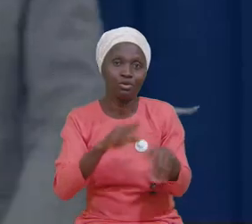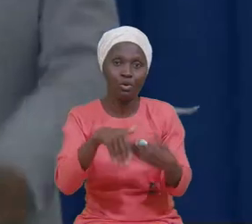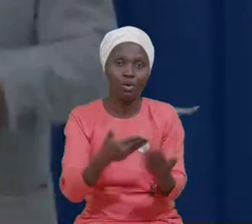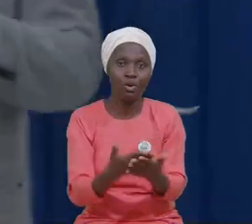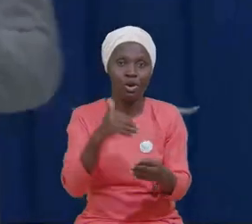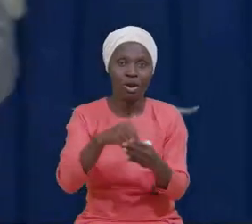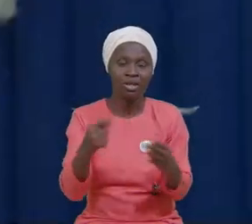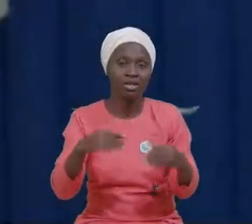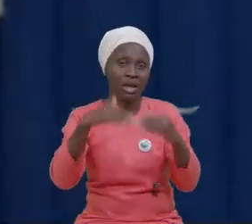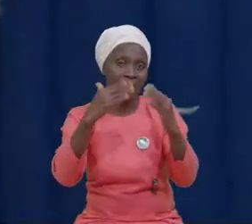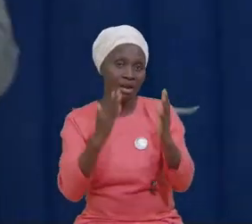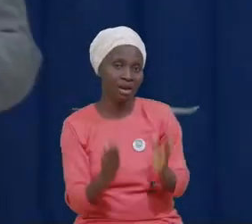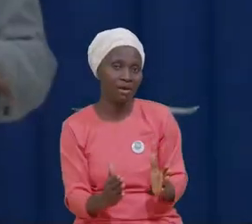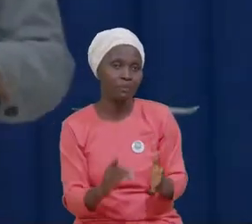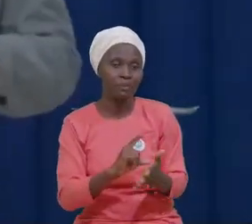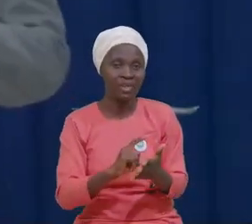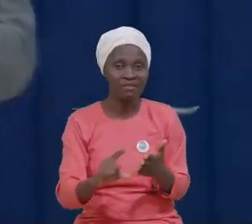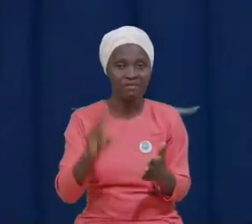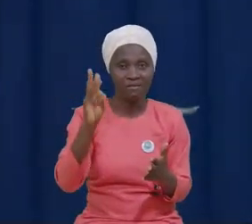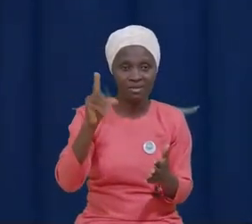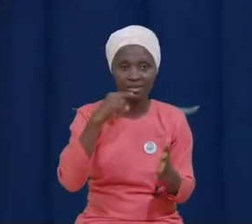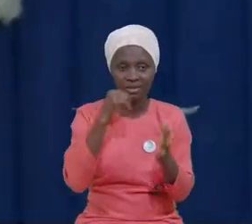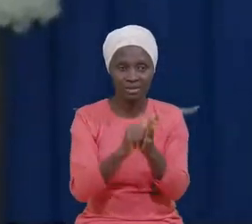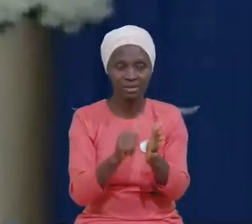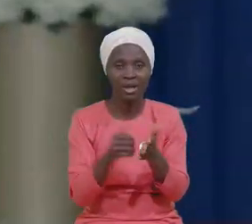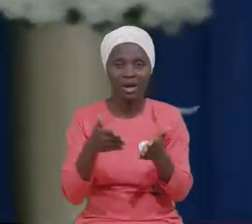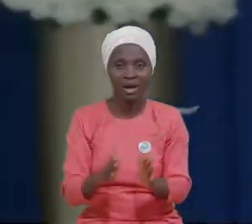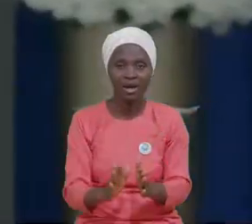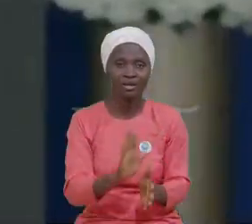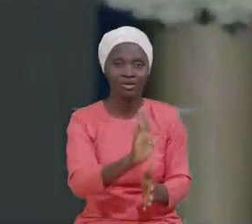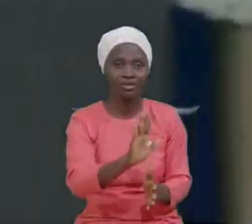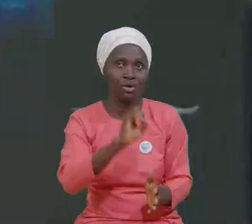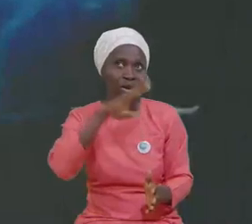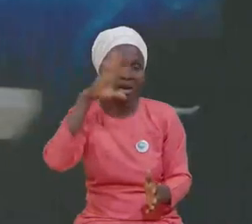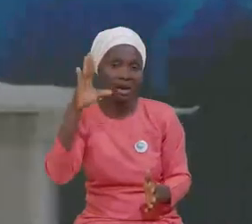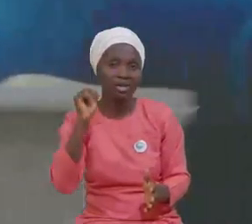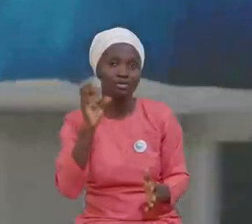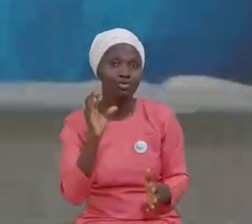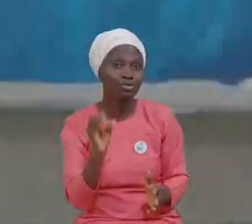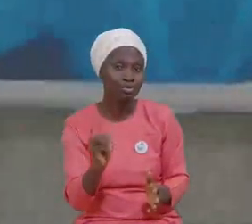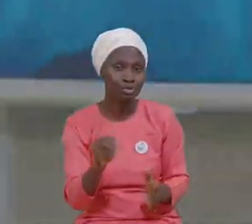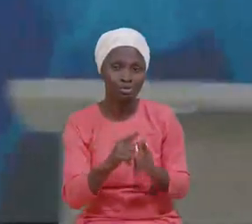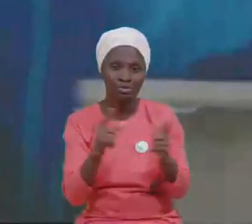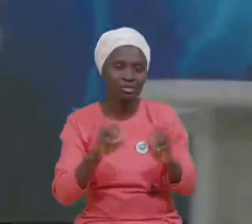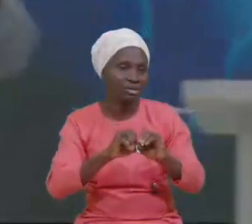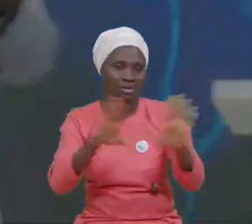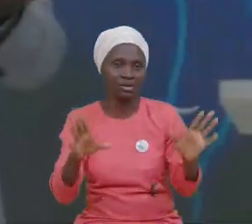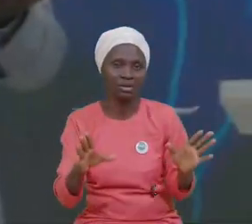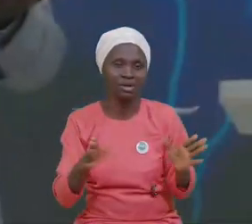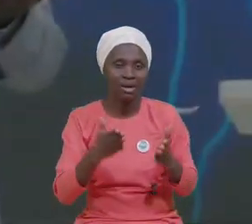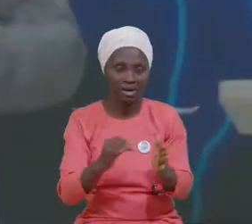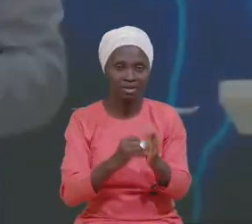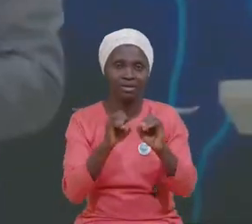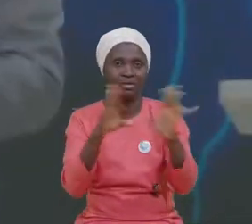Verset 16. Il dit, que, verset 16, que votre lumière luise ainsi.